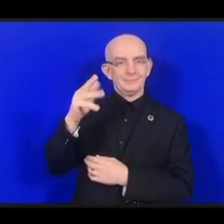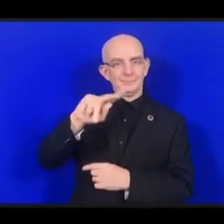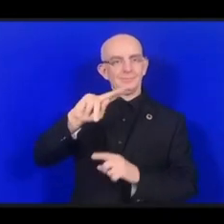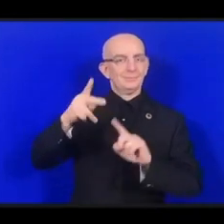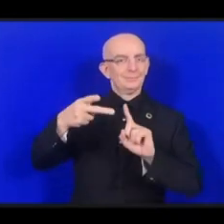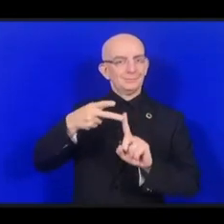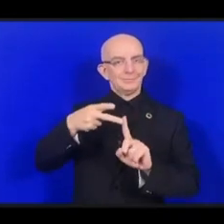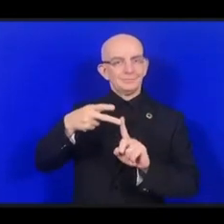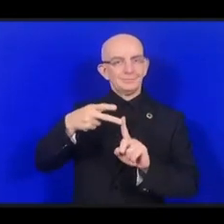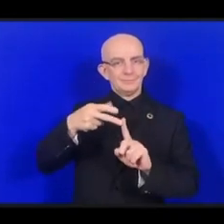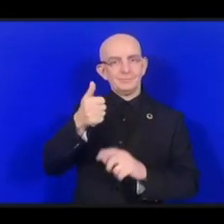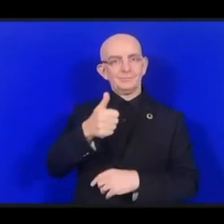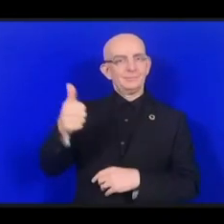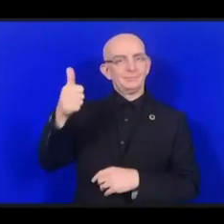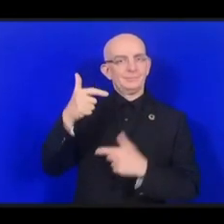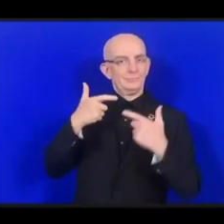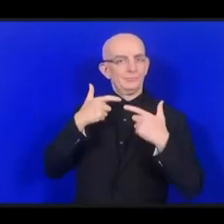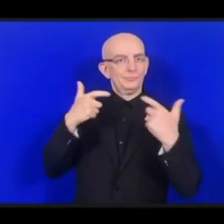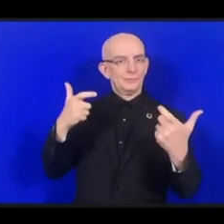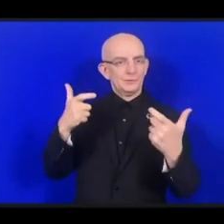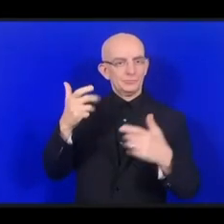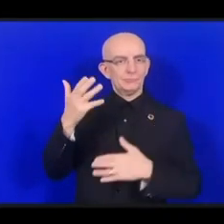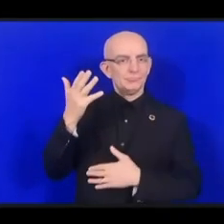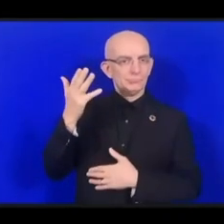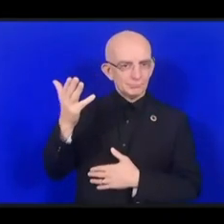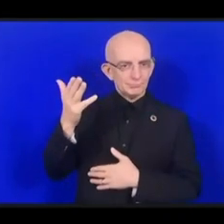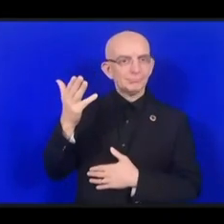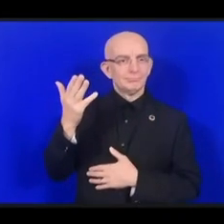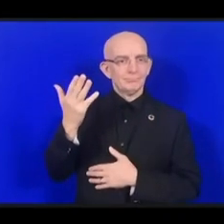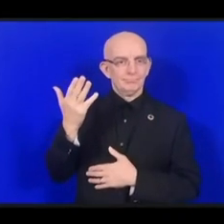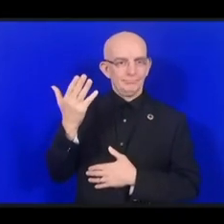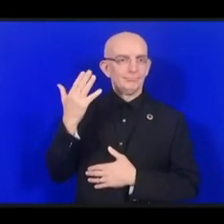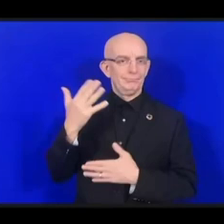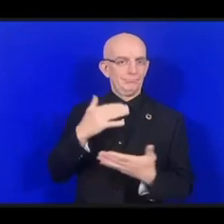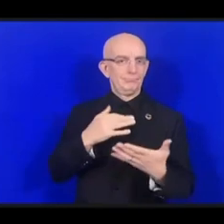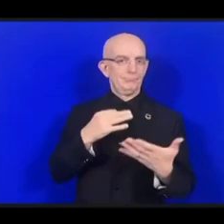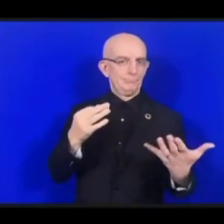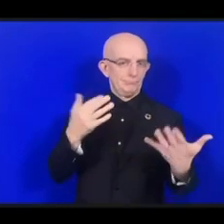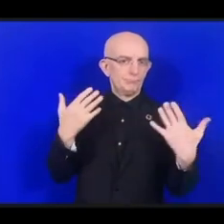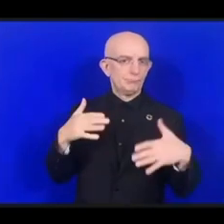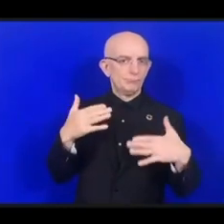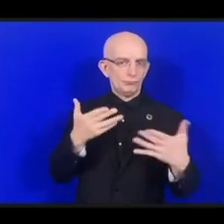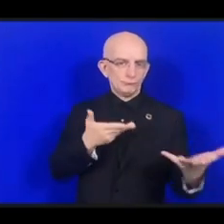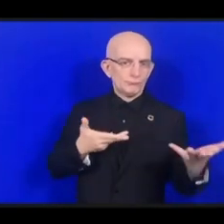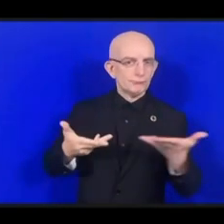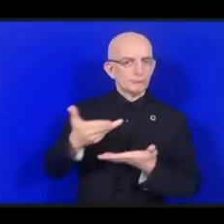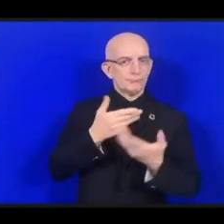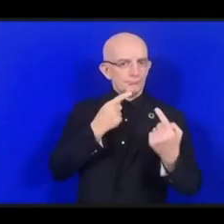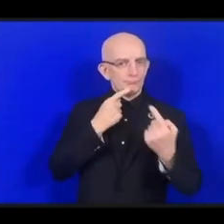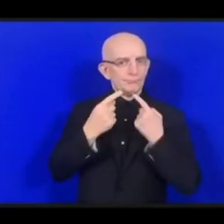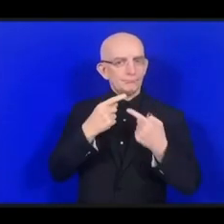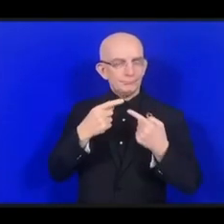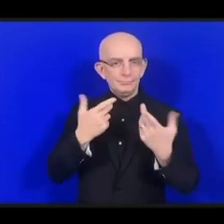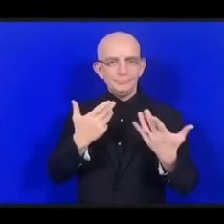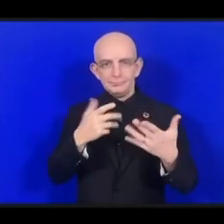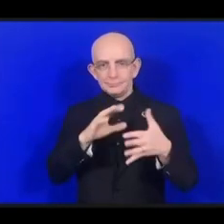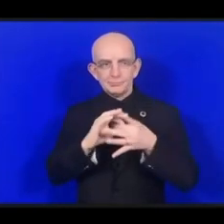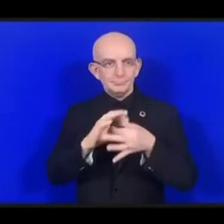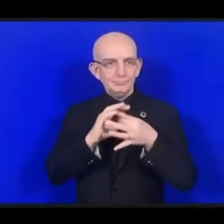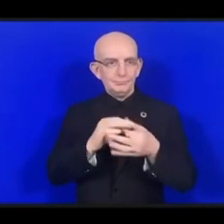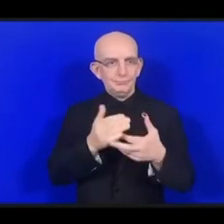الداخليه والاتصالات في اليابان حكومه كيوتو اصحاب السعاده والسيدات